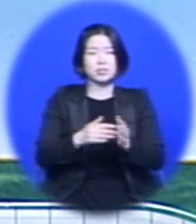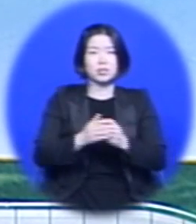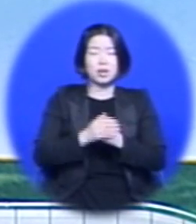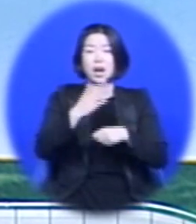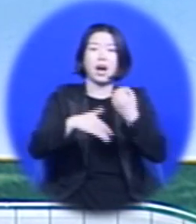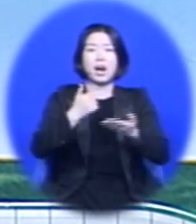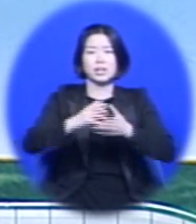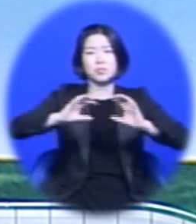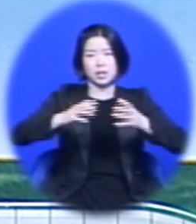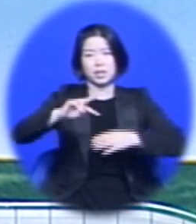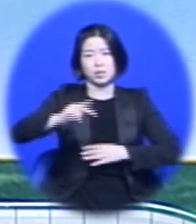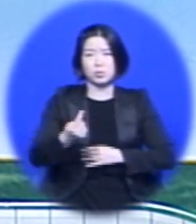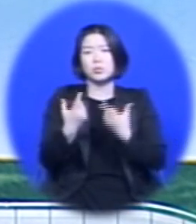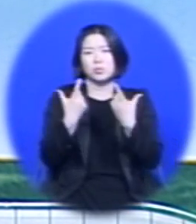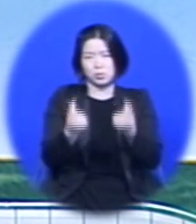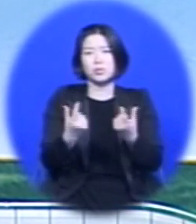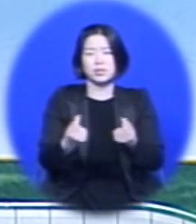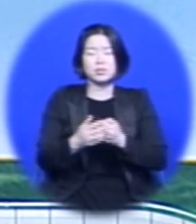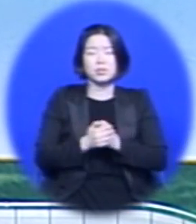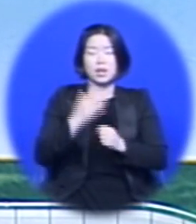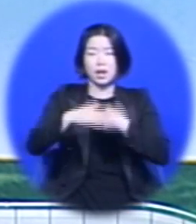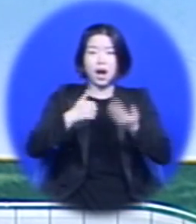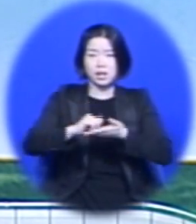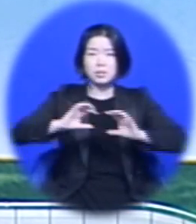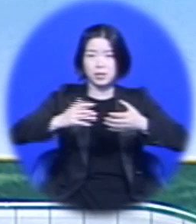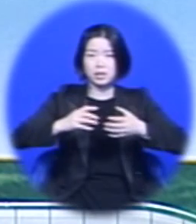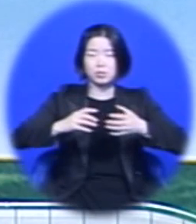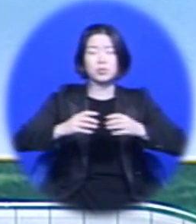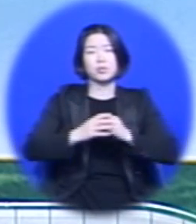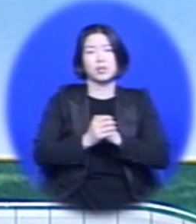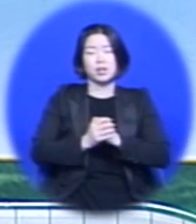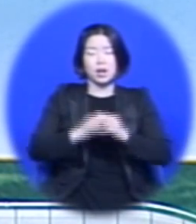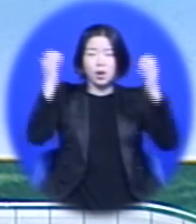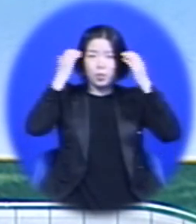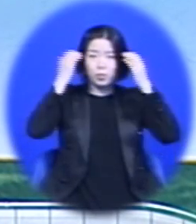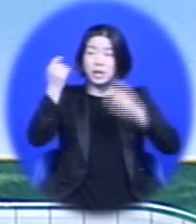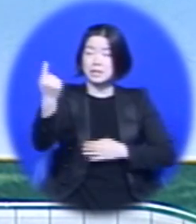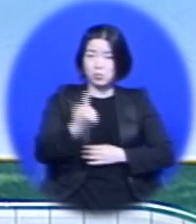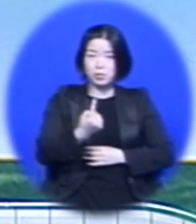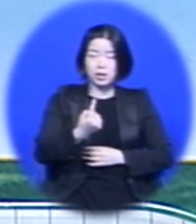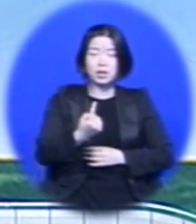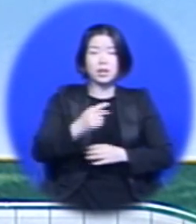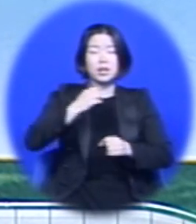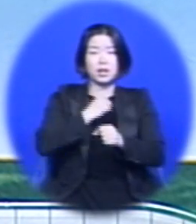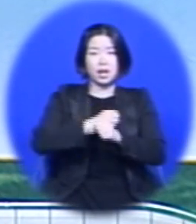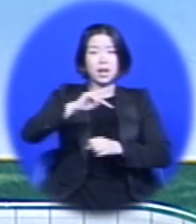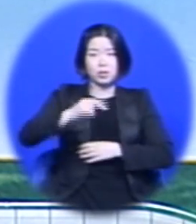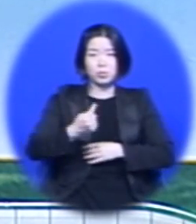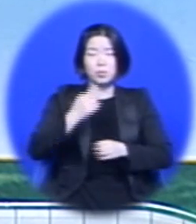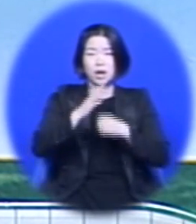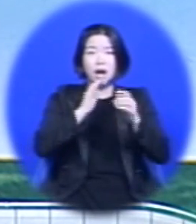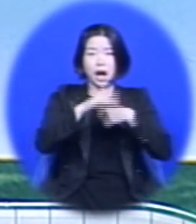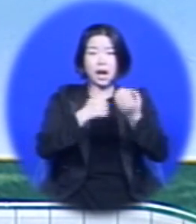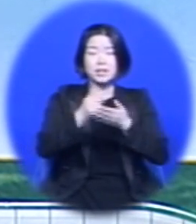하나님의 나라도 똑같습니다. 하나님의 나라도 고난이 온다고 하나님의 말씀에서